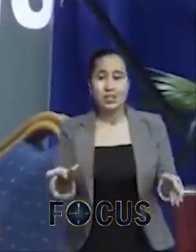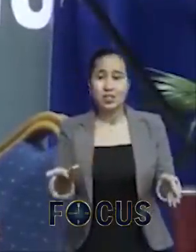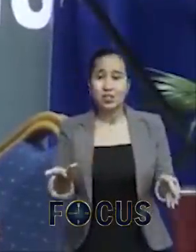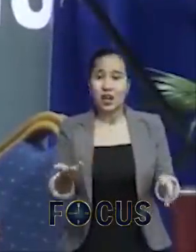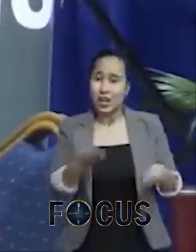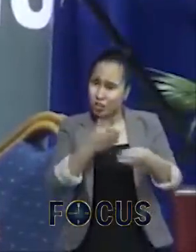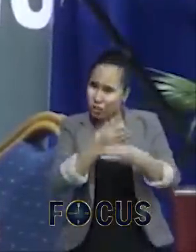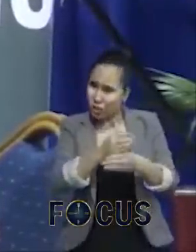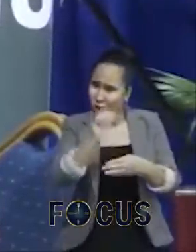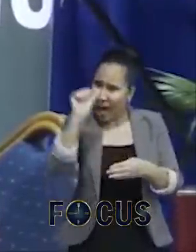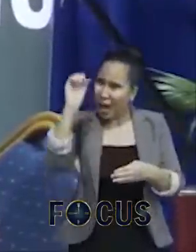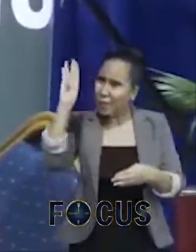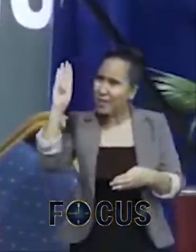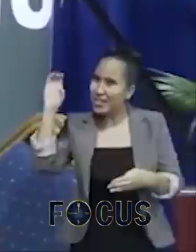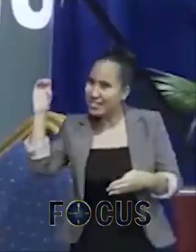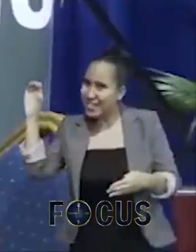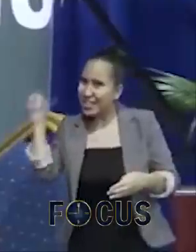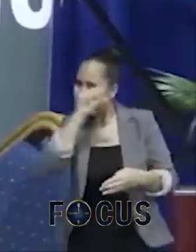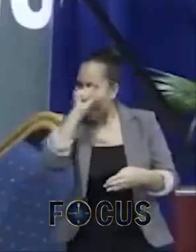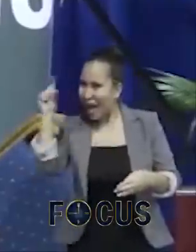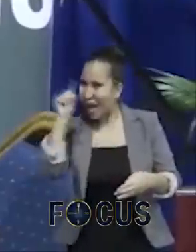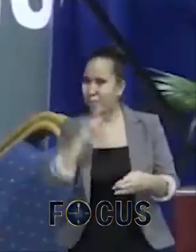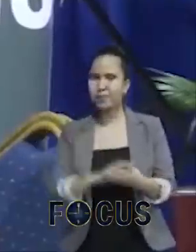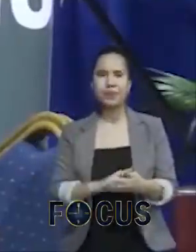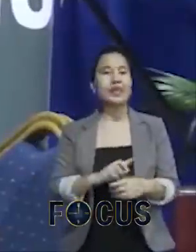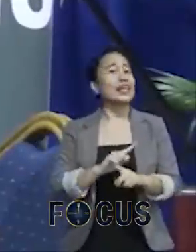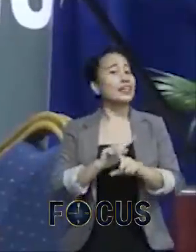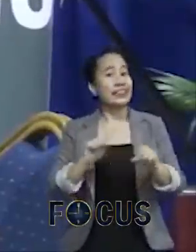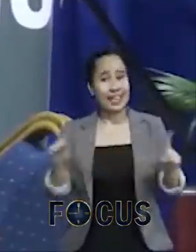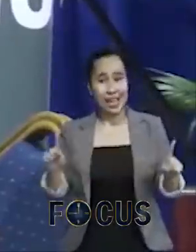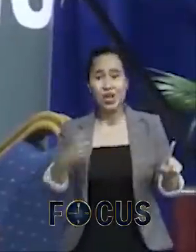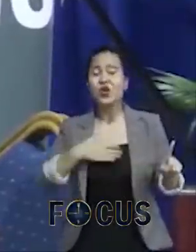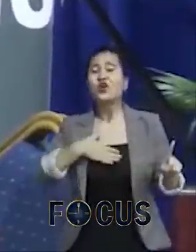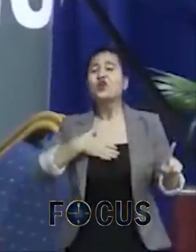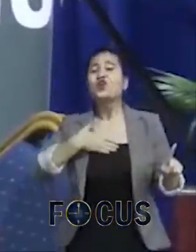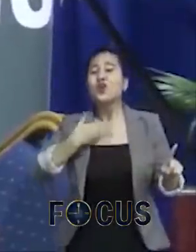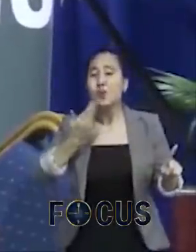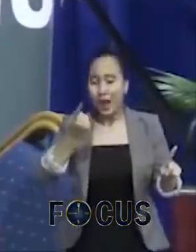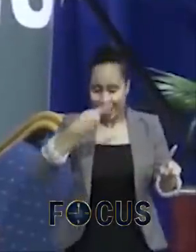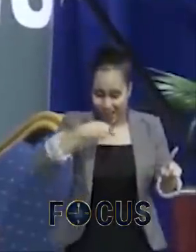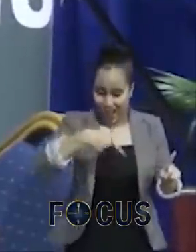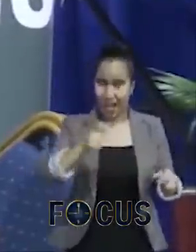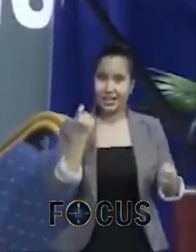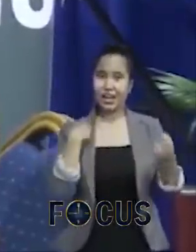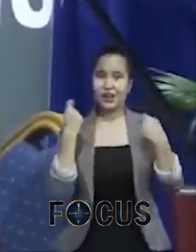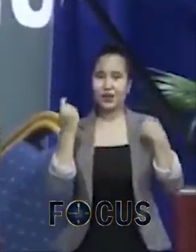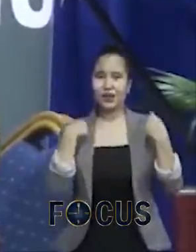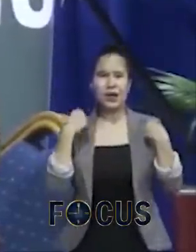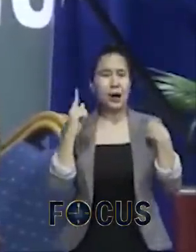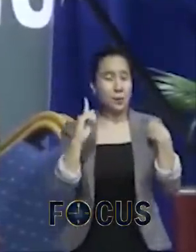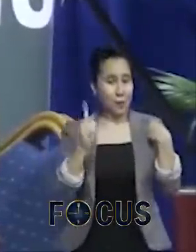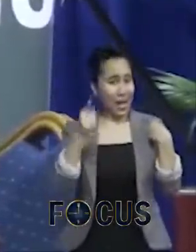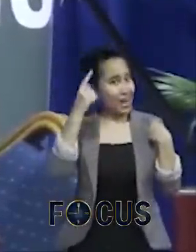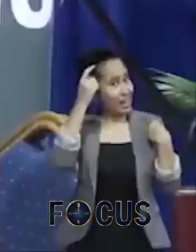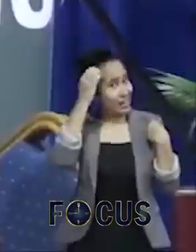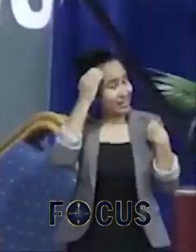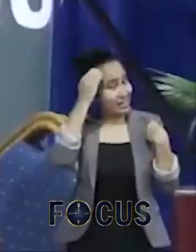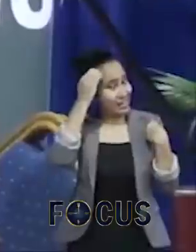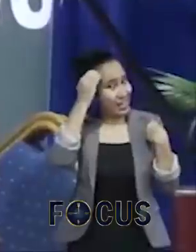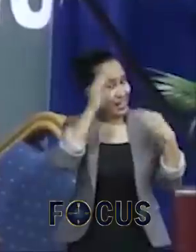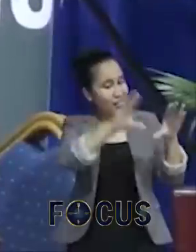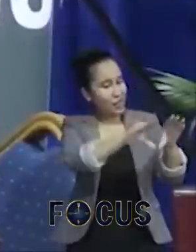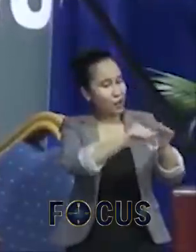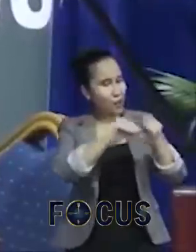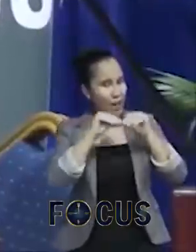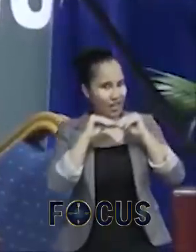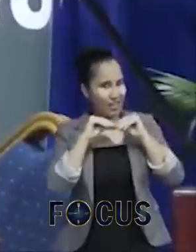nog? Nee, het geldt niet meer. U mag naar de winkel gaan met een achtneming van de maatregelen zoals ze